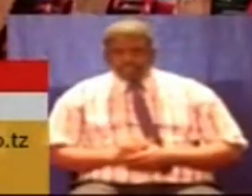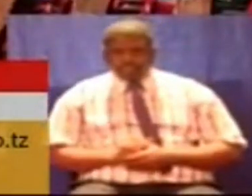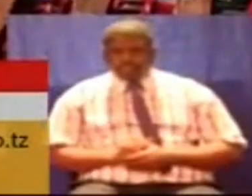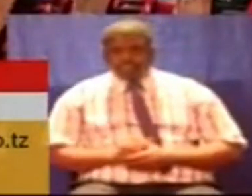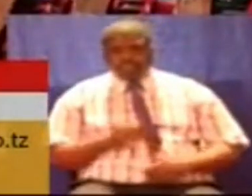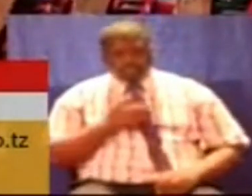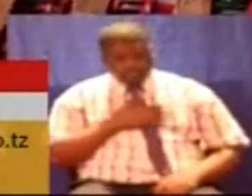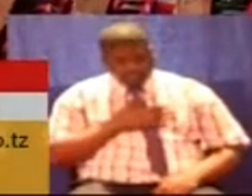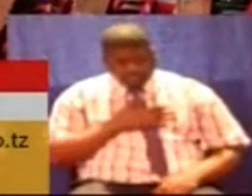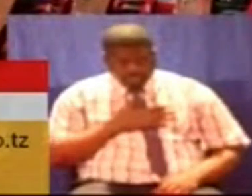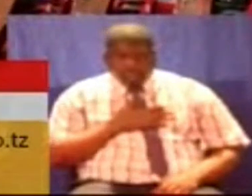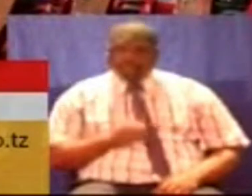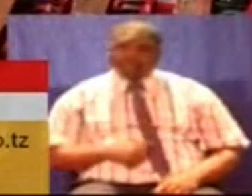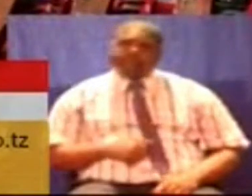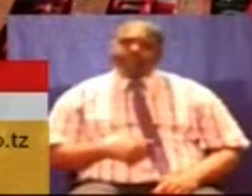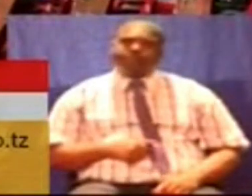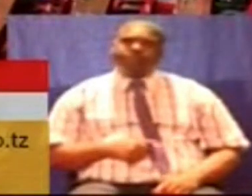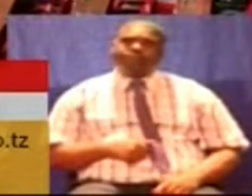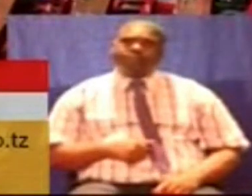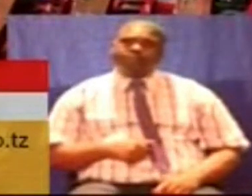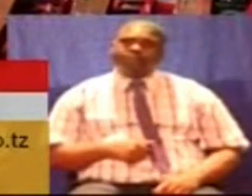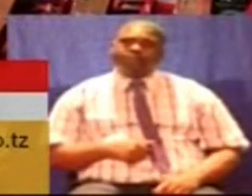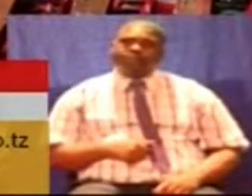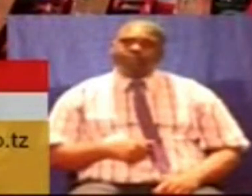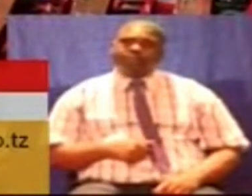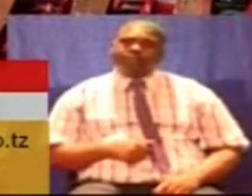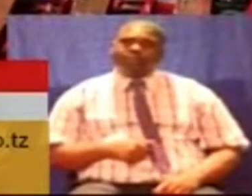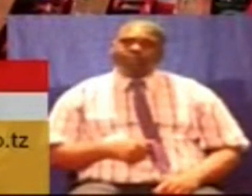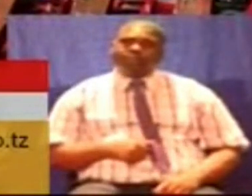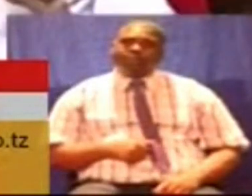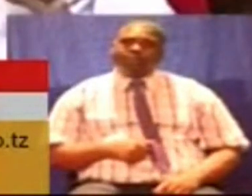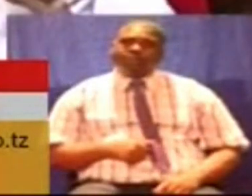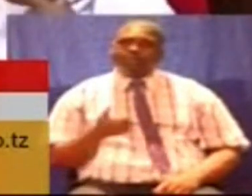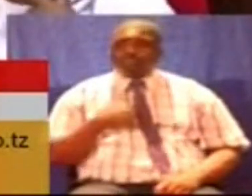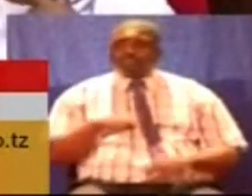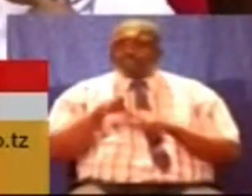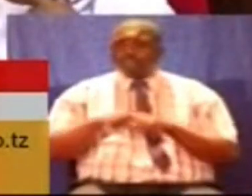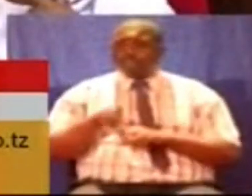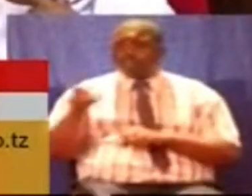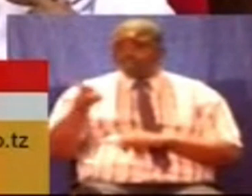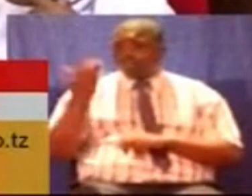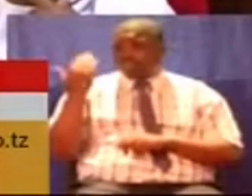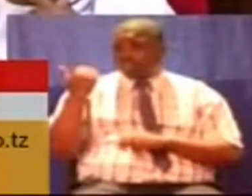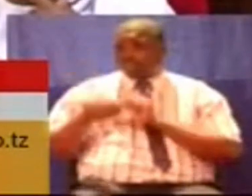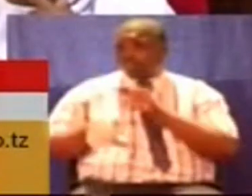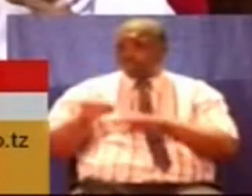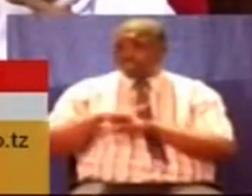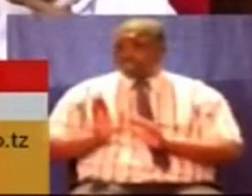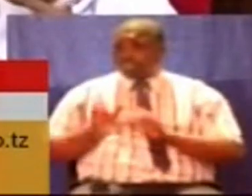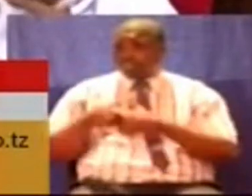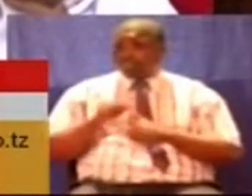Mheshimiwa Spika, mimi nimekaa katika bunge lako hili na wewe ni shahidi, ulikuwa mwenyekiti wangu wa kamati ya maliasili